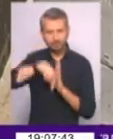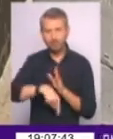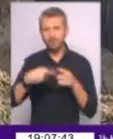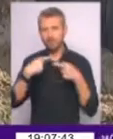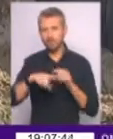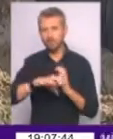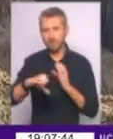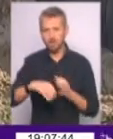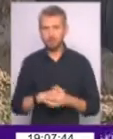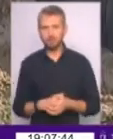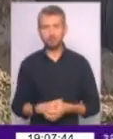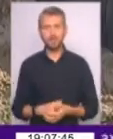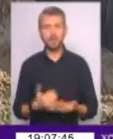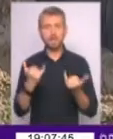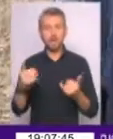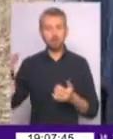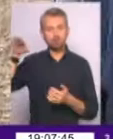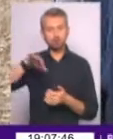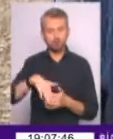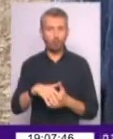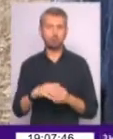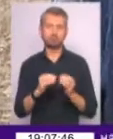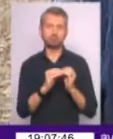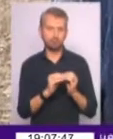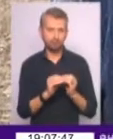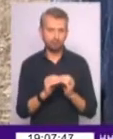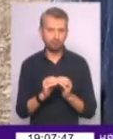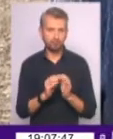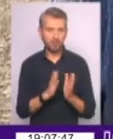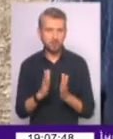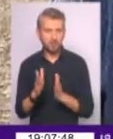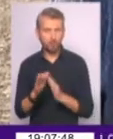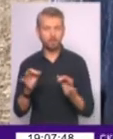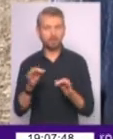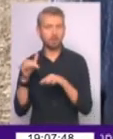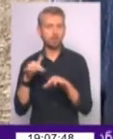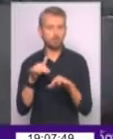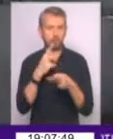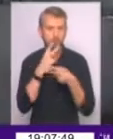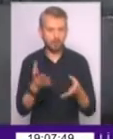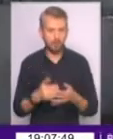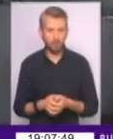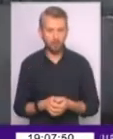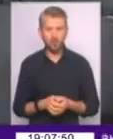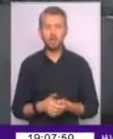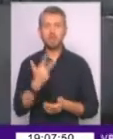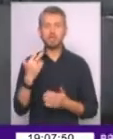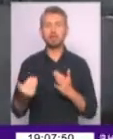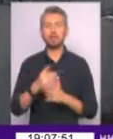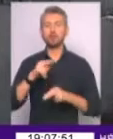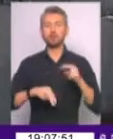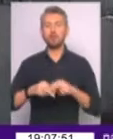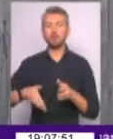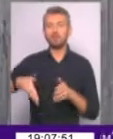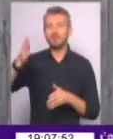міських конструкцій. Наразі склон стабілізований, подвіжок ніяких не проглядається. Три новозбудовані